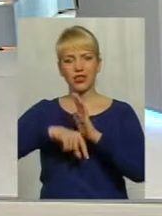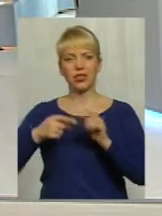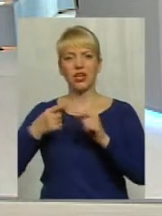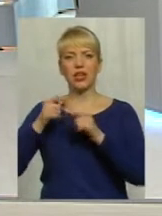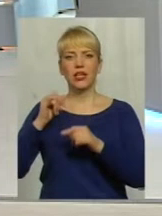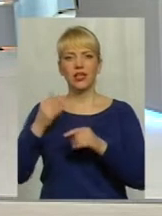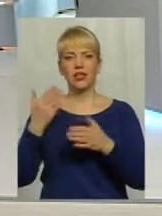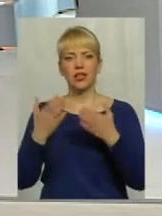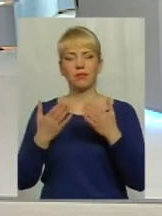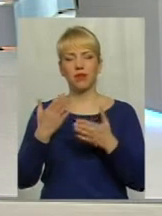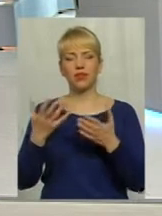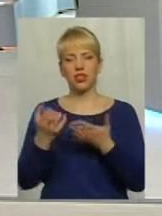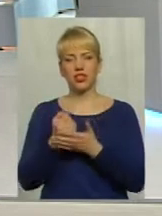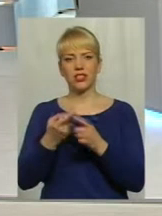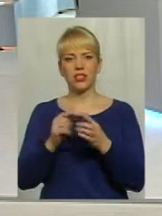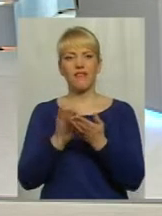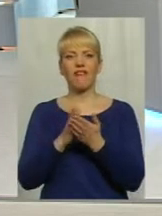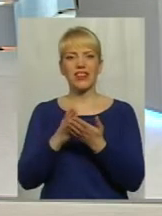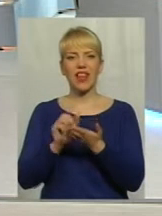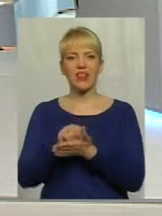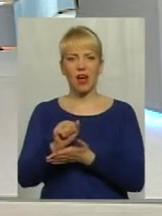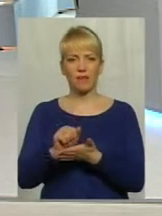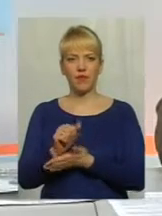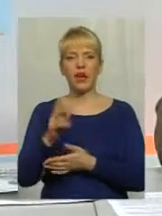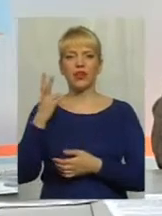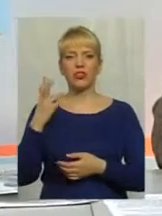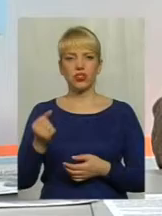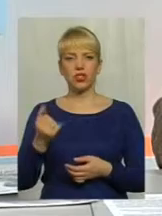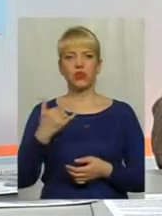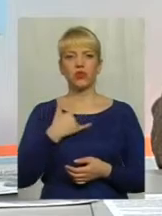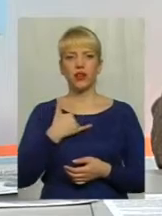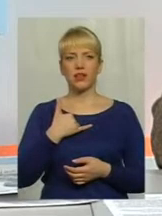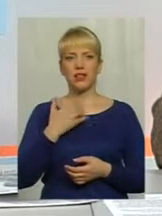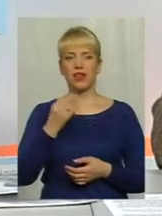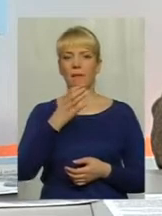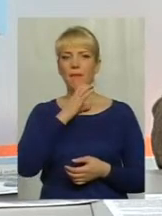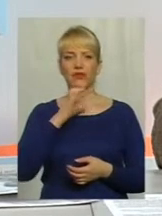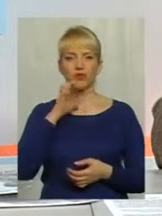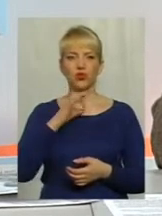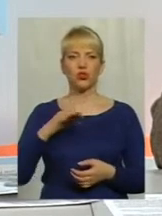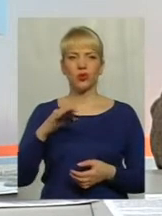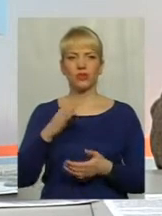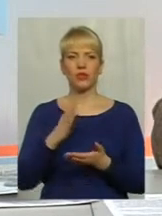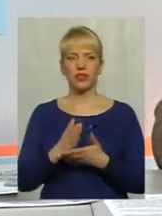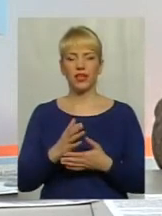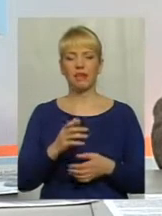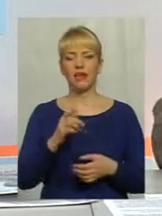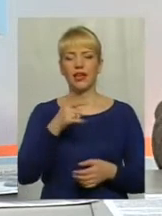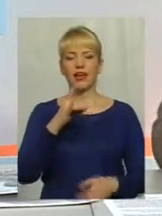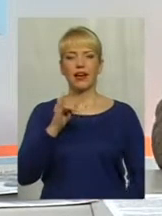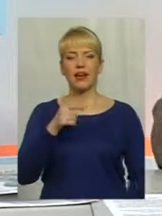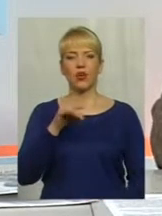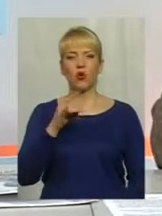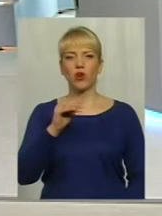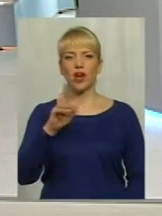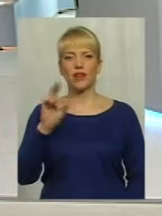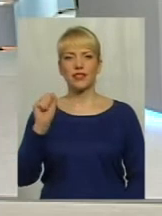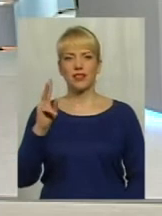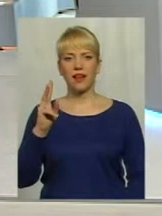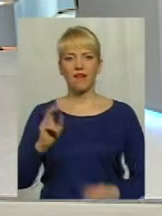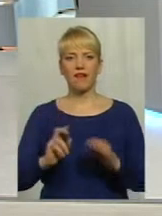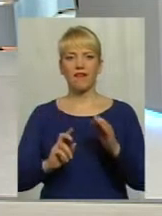видання. Ну, і в нас в Тихомлі, на Півночі області є Аріанська вежа, де теж пов'язано